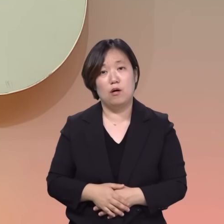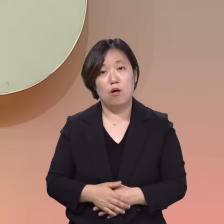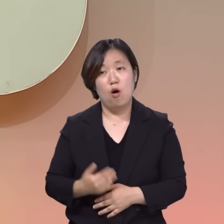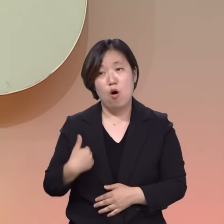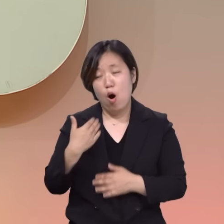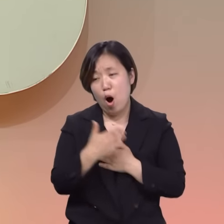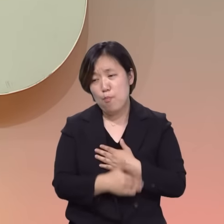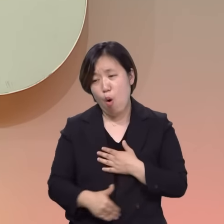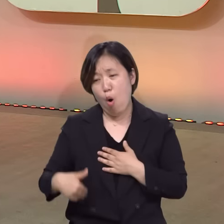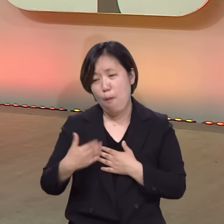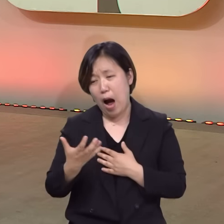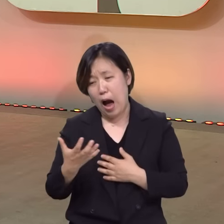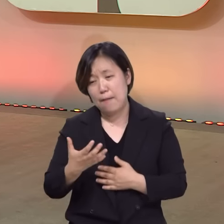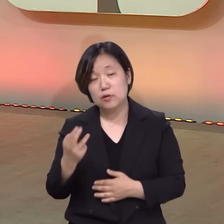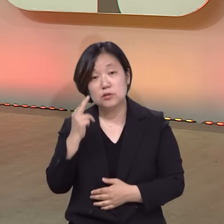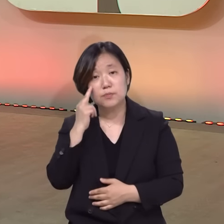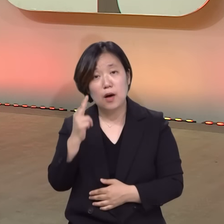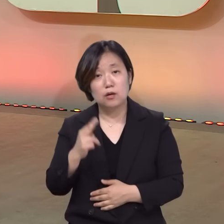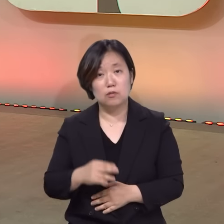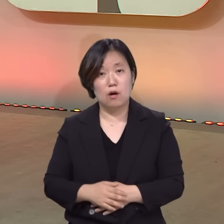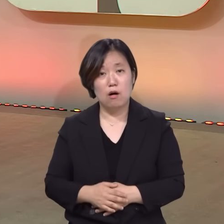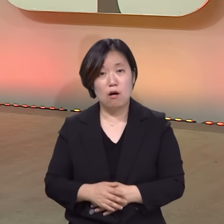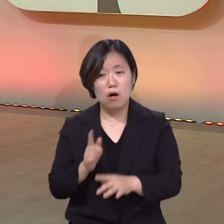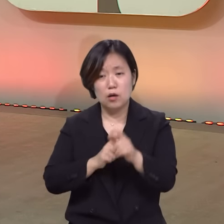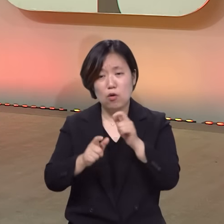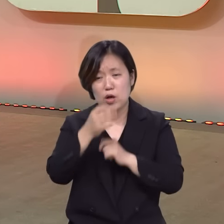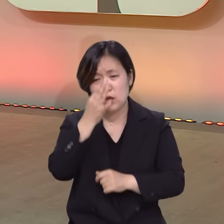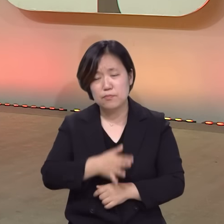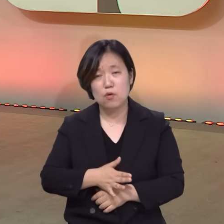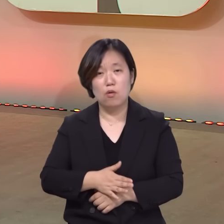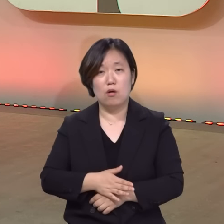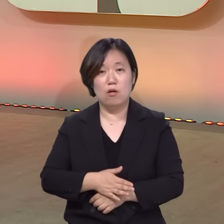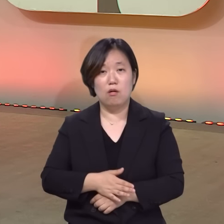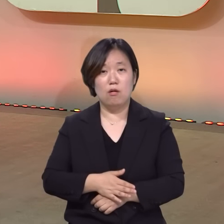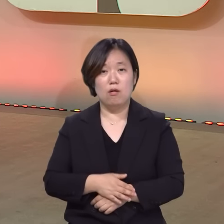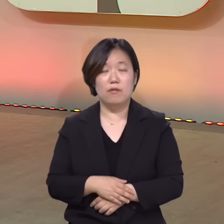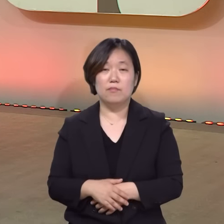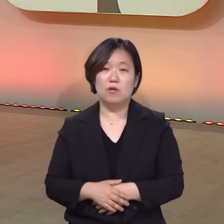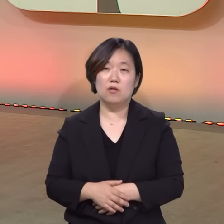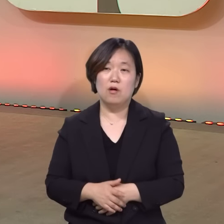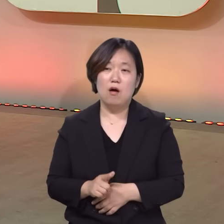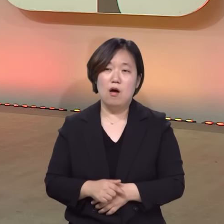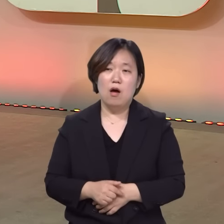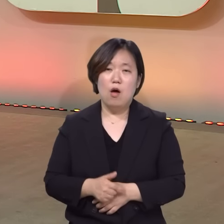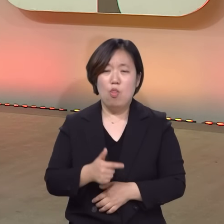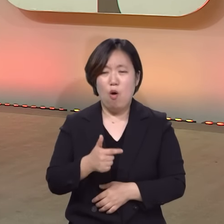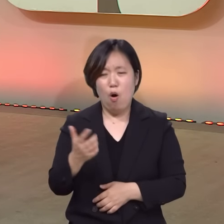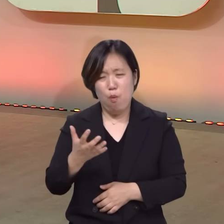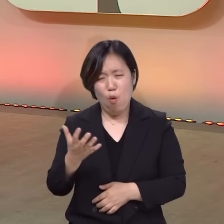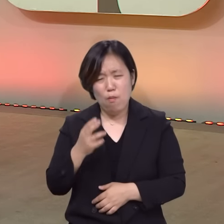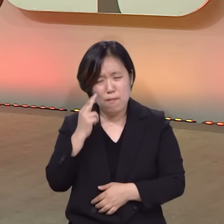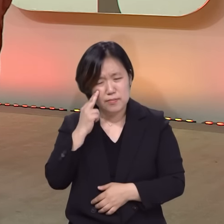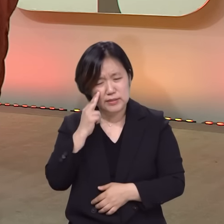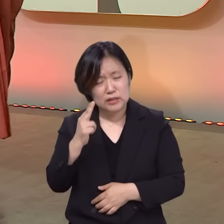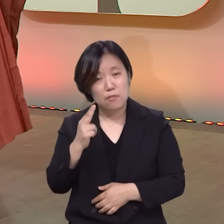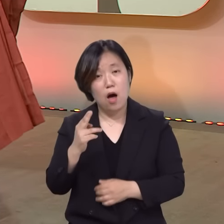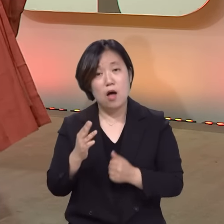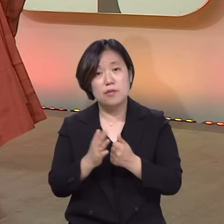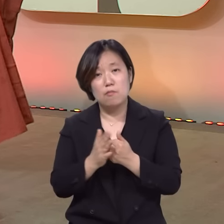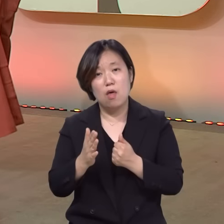악화되더라도 악화되고 더 힘들더라 합니다 그 너무 몸이 아프니까